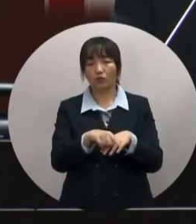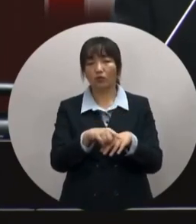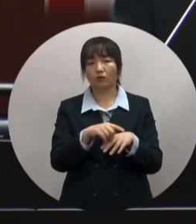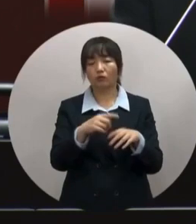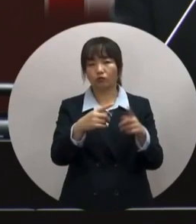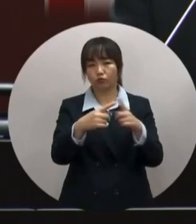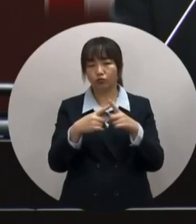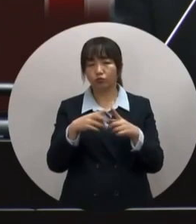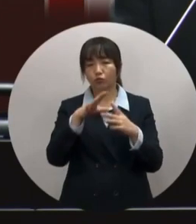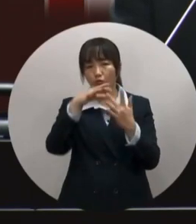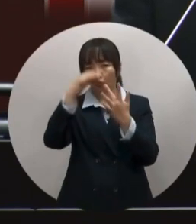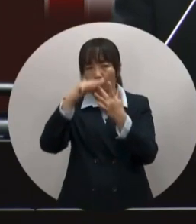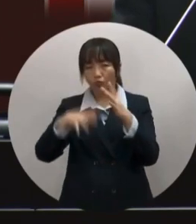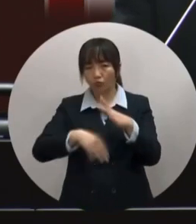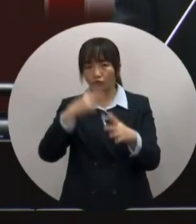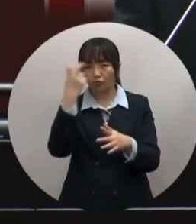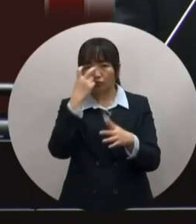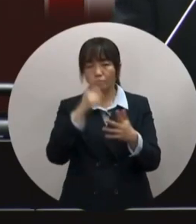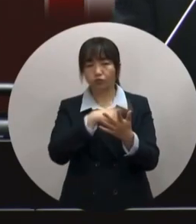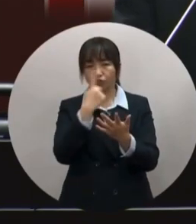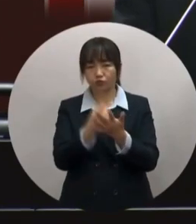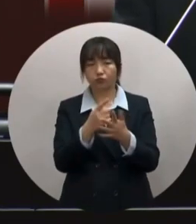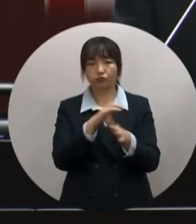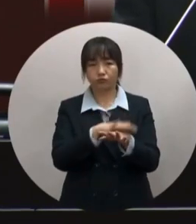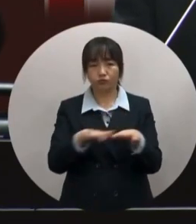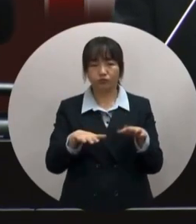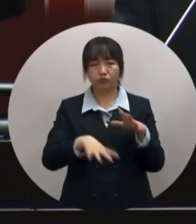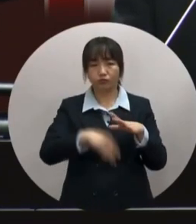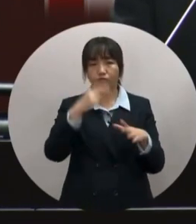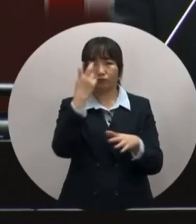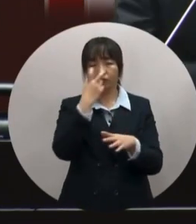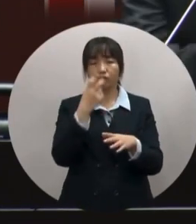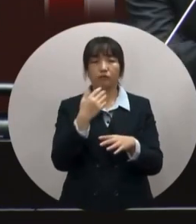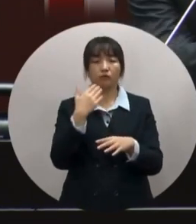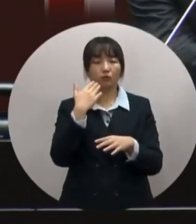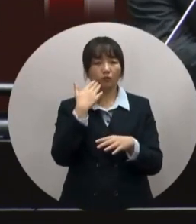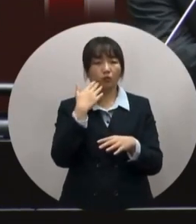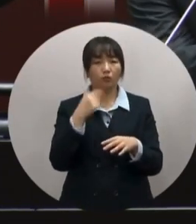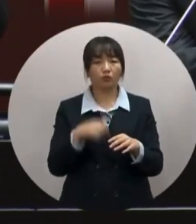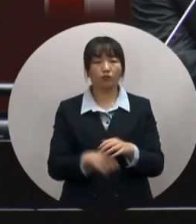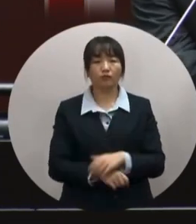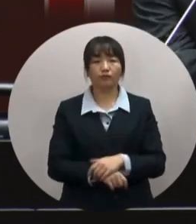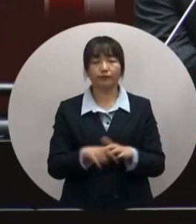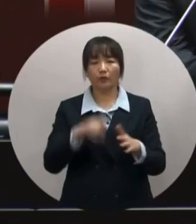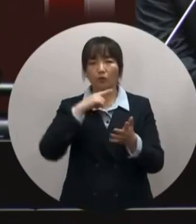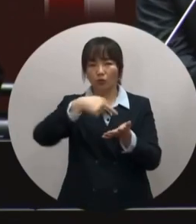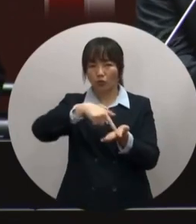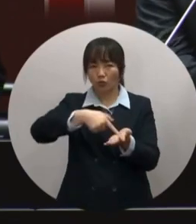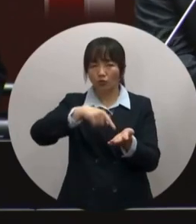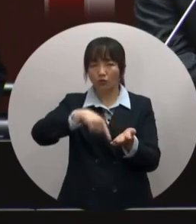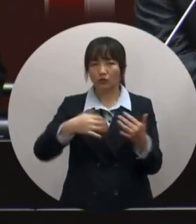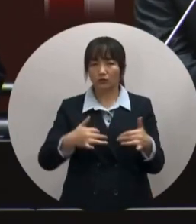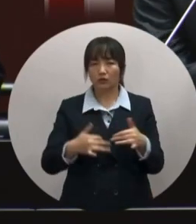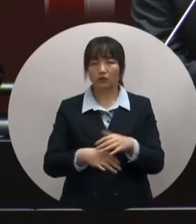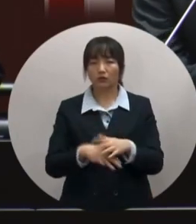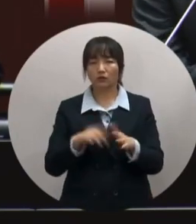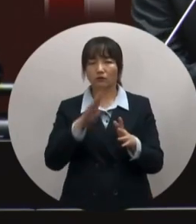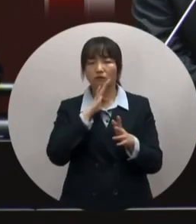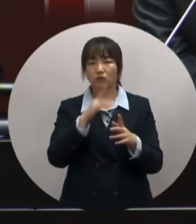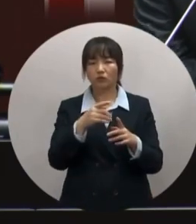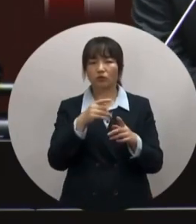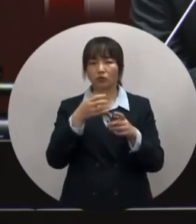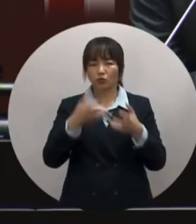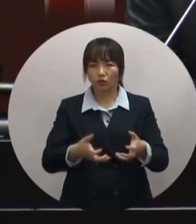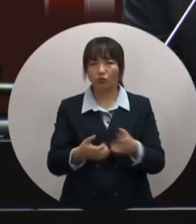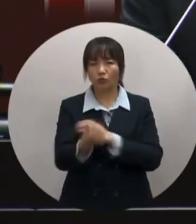來所以我們要去抽檢所以全面性的來進行抽檢至於說他那個模式到底幾個推